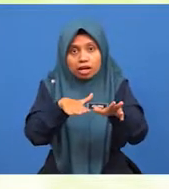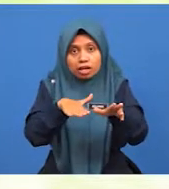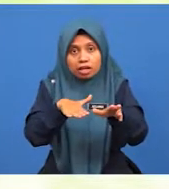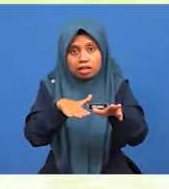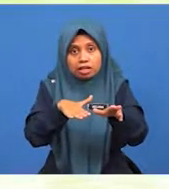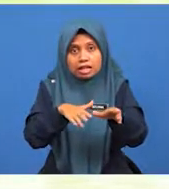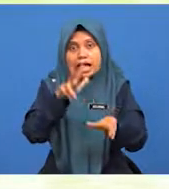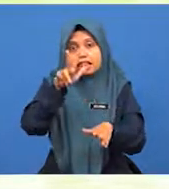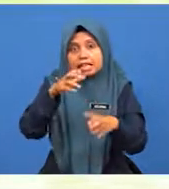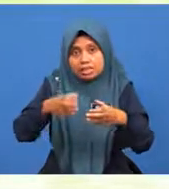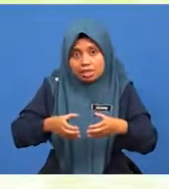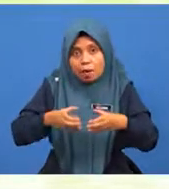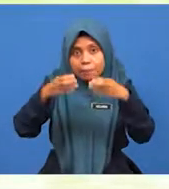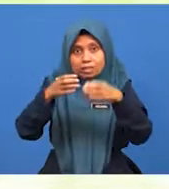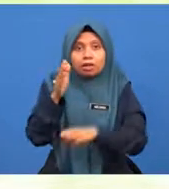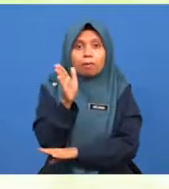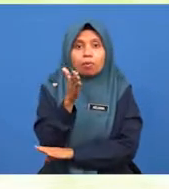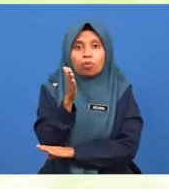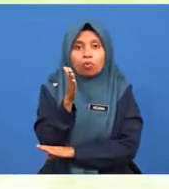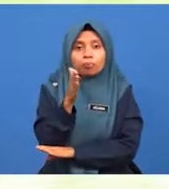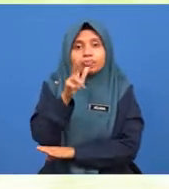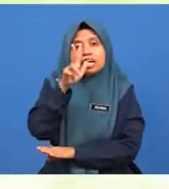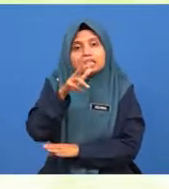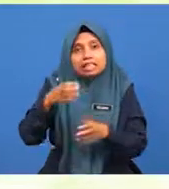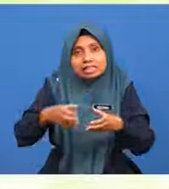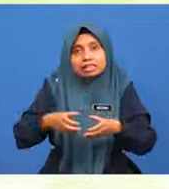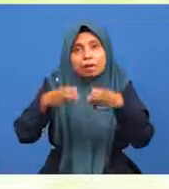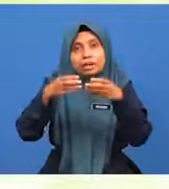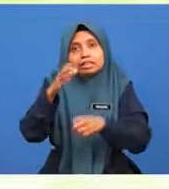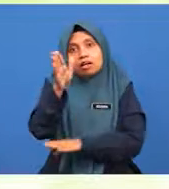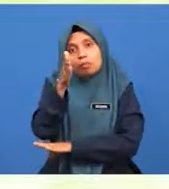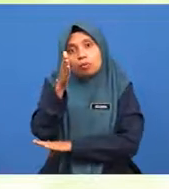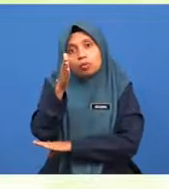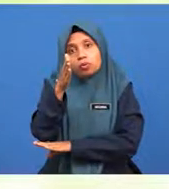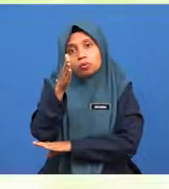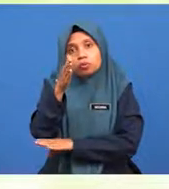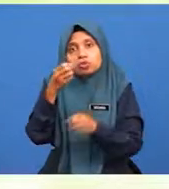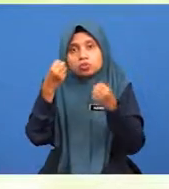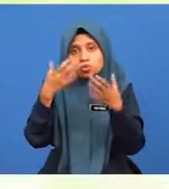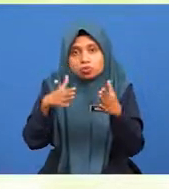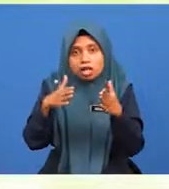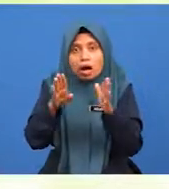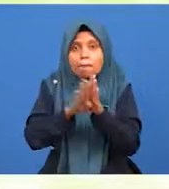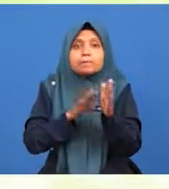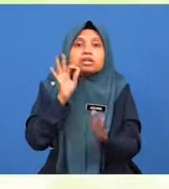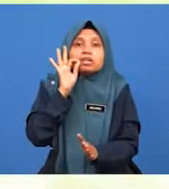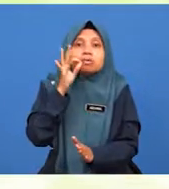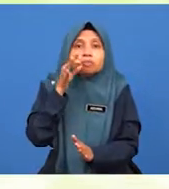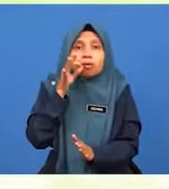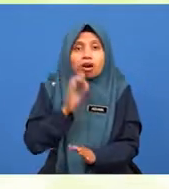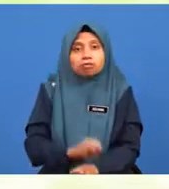Tiga batang pokok. Tiga batang pokok kelapa itu sudah berbuah.